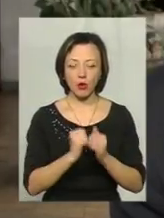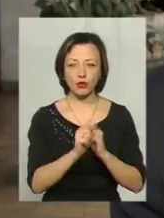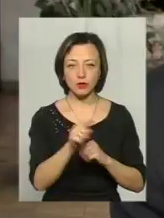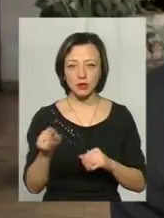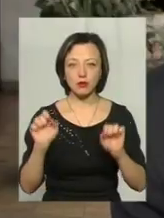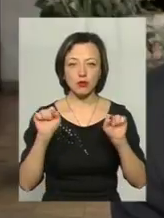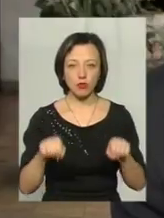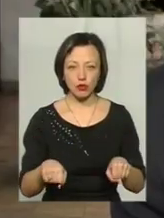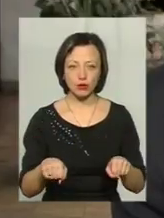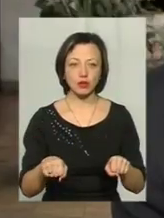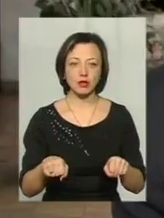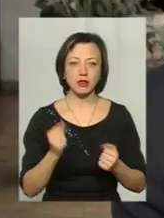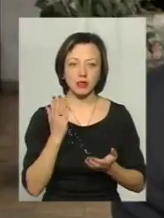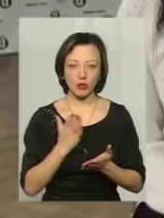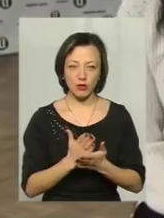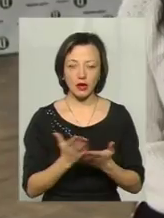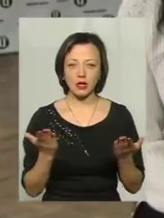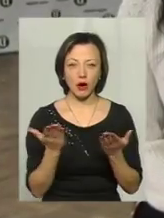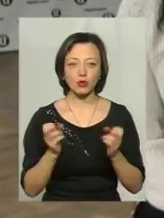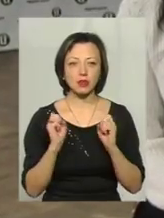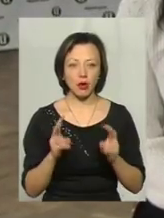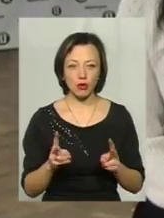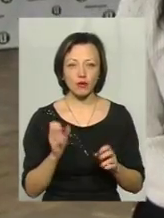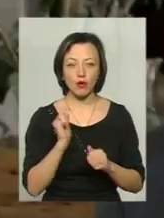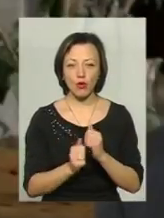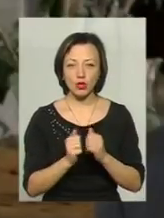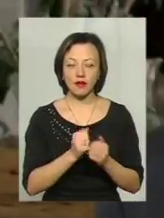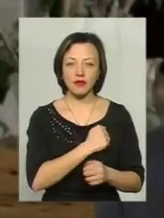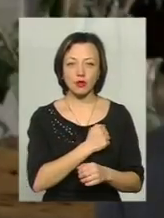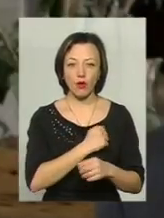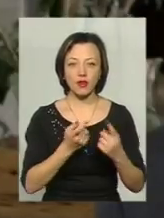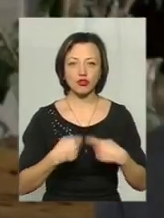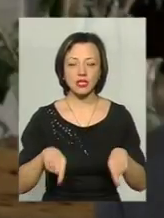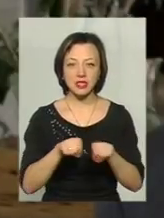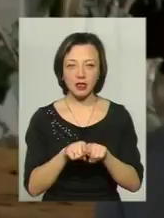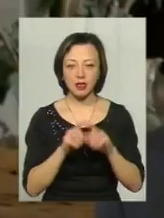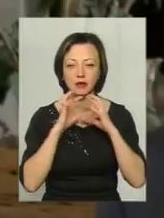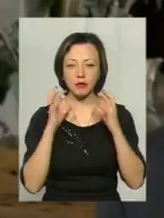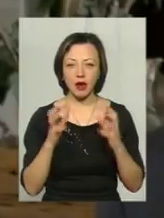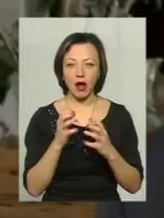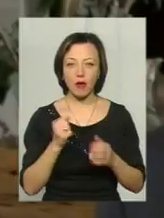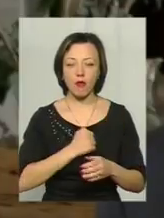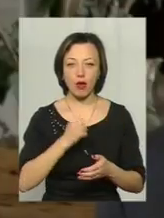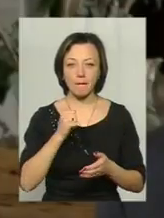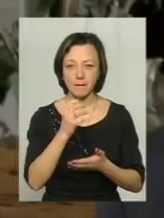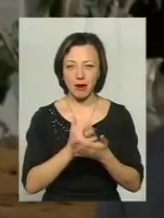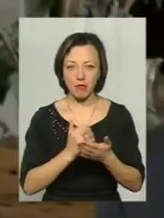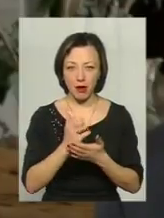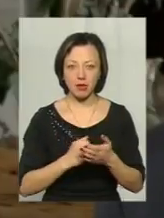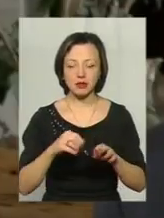них можуть становити якусь загрозу. Кожна військова частина, яка зберігає боєприпаси,